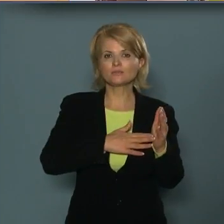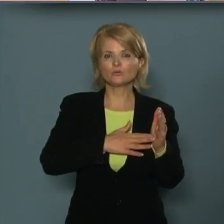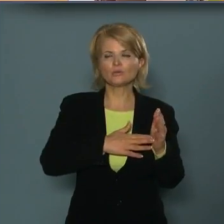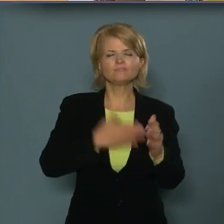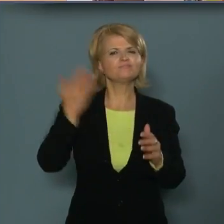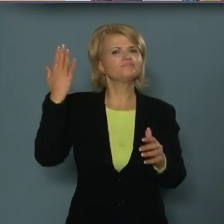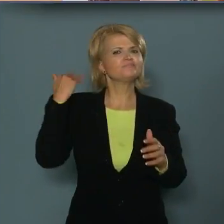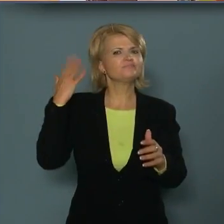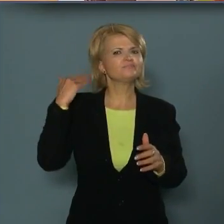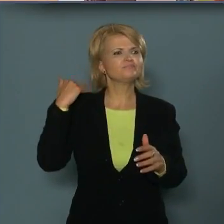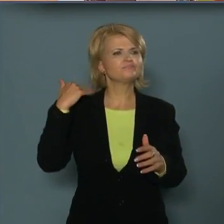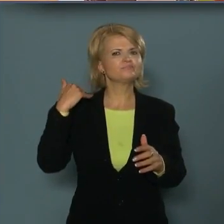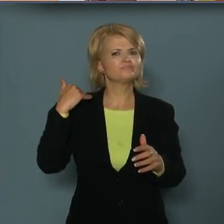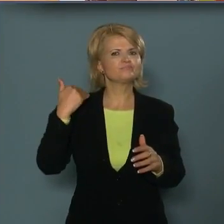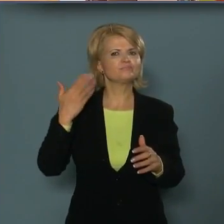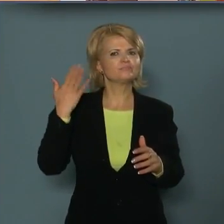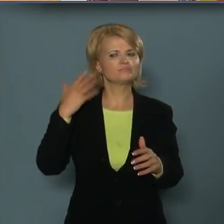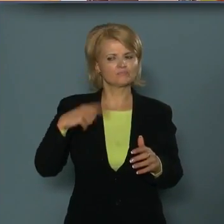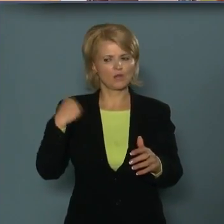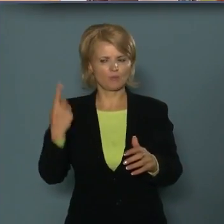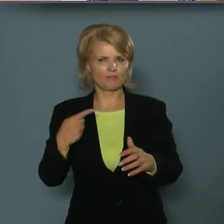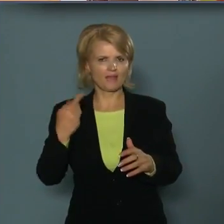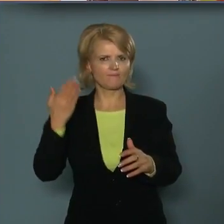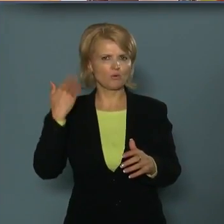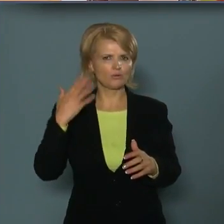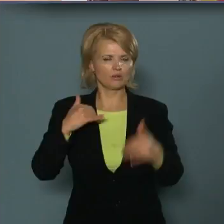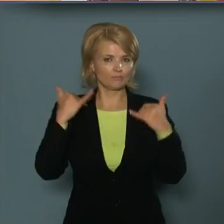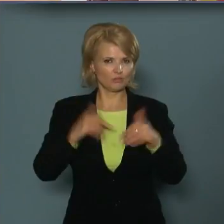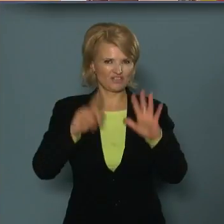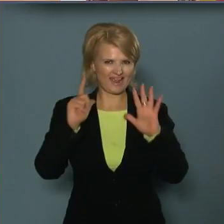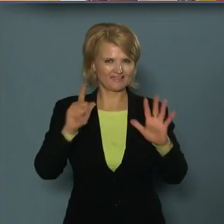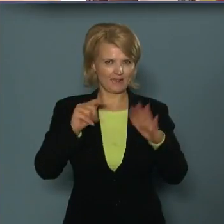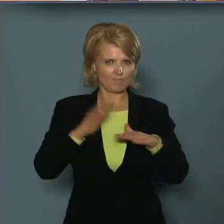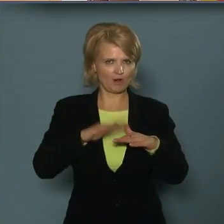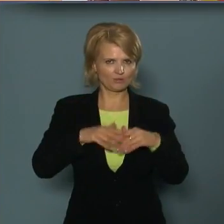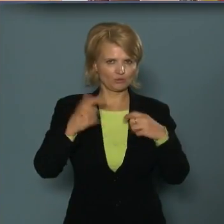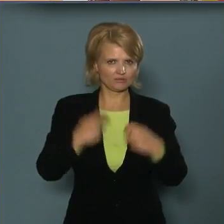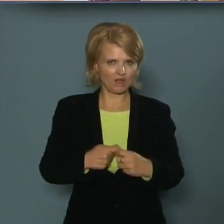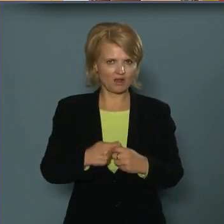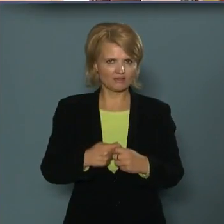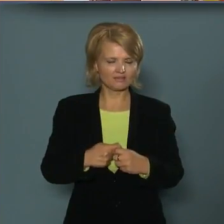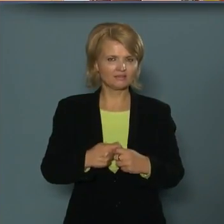akik annak idején voltunk, pillanatnyilag heten vagyunk még tagjai,